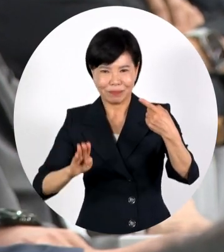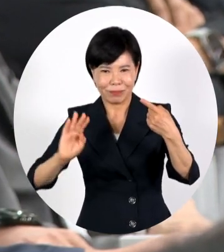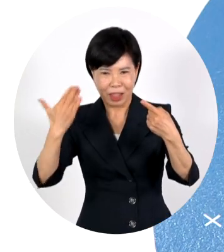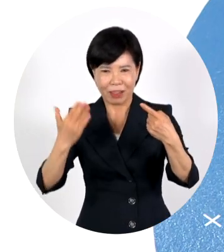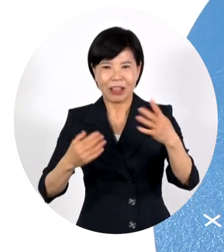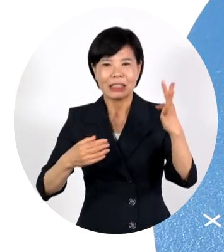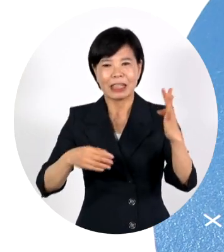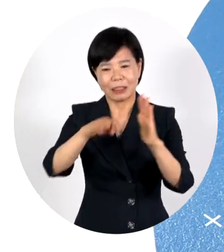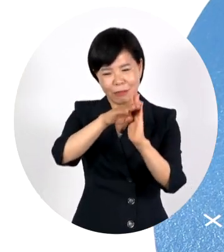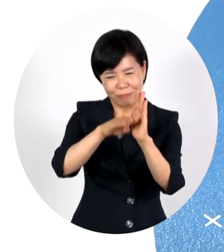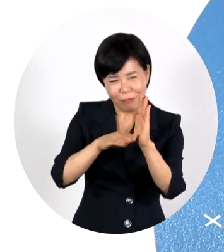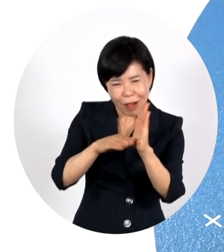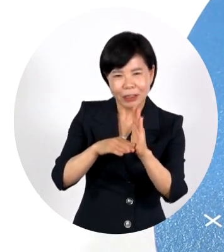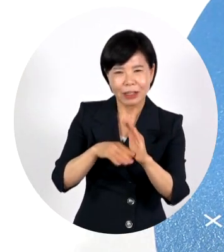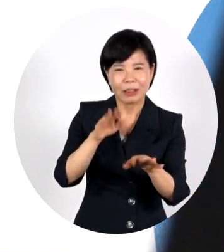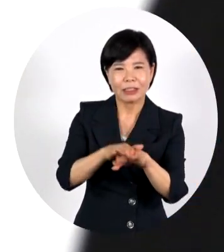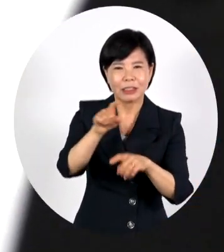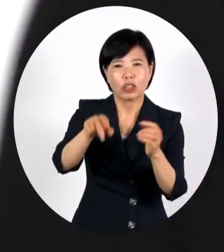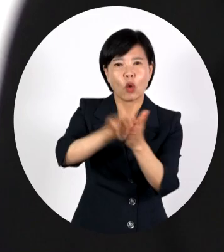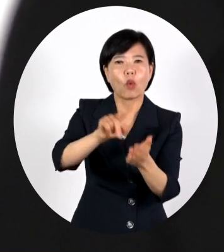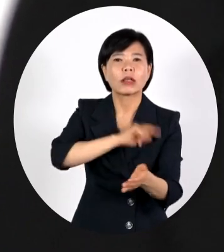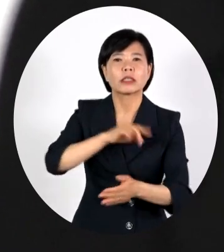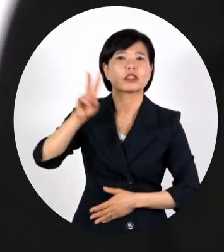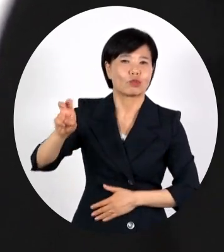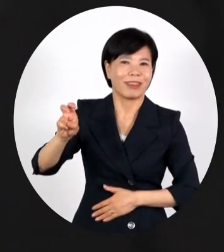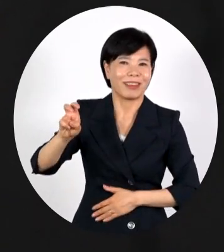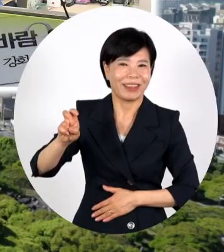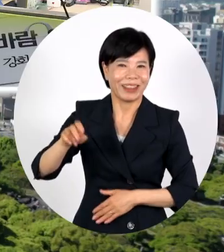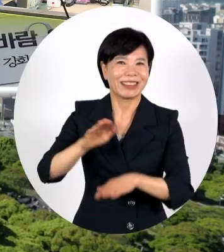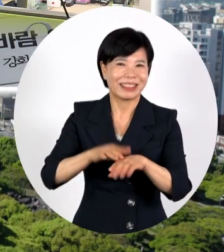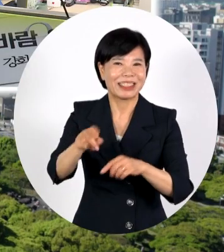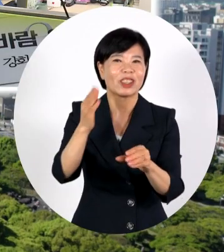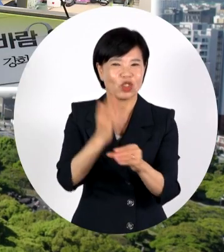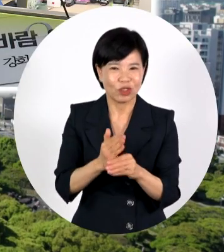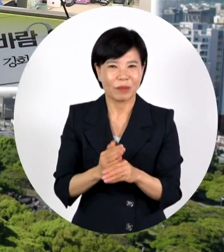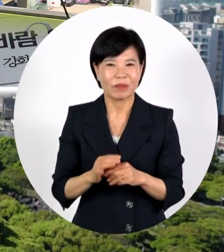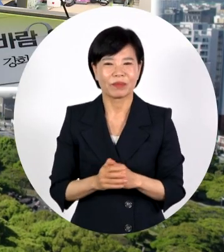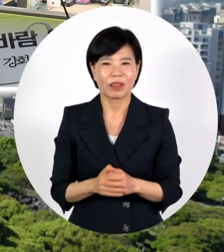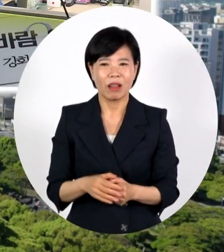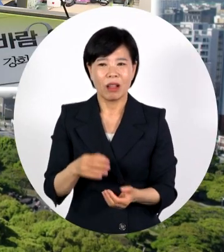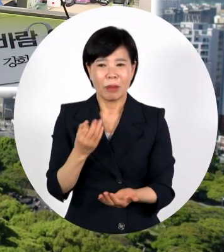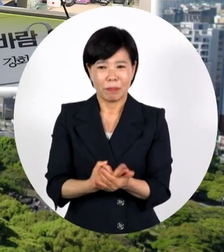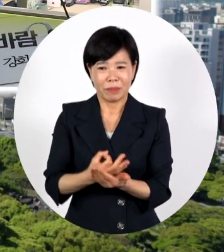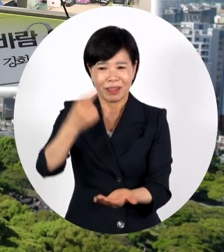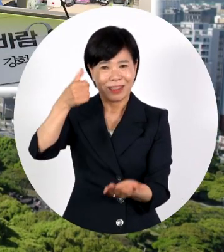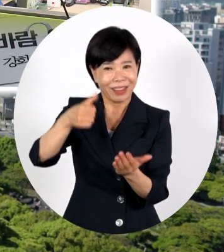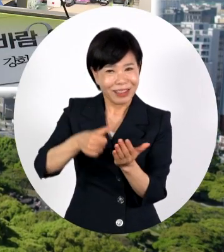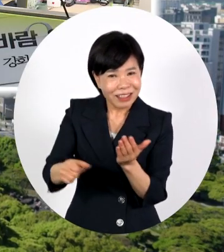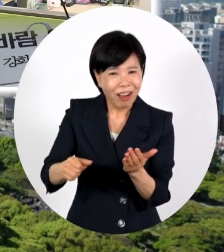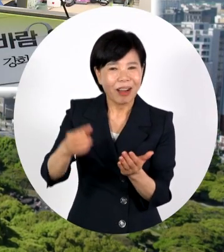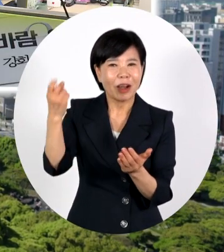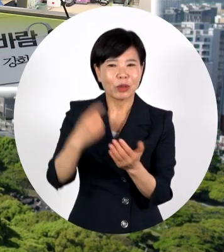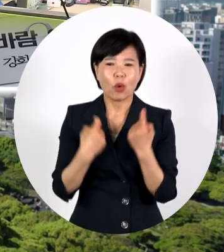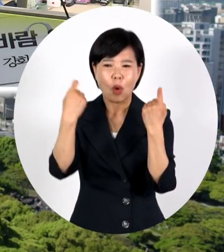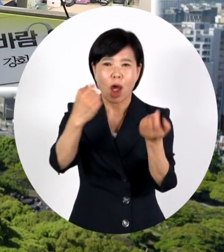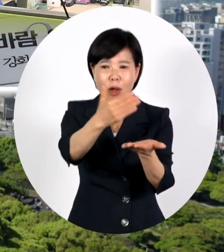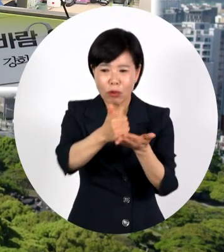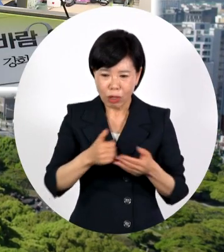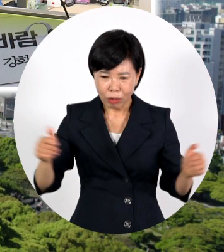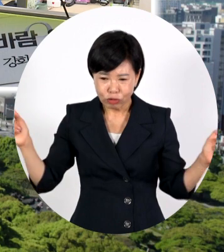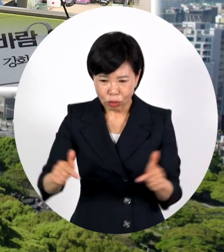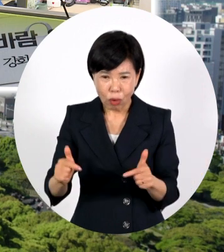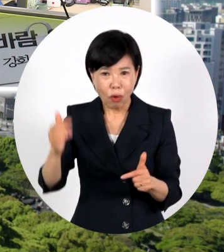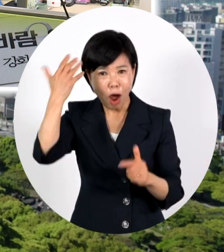4대 전략, 20개 실천 과제를 추진하고 있습니다. 최근 고물가와 내국인 관광객 감소 등의